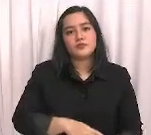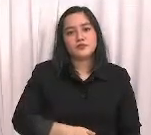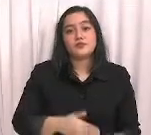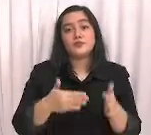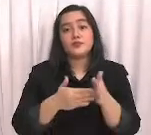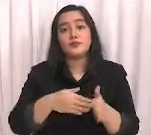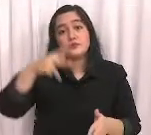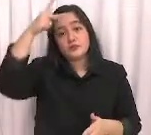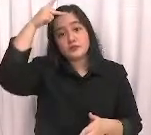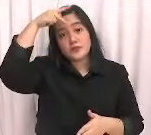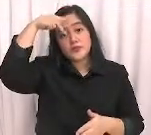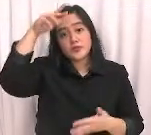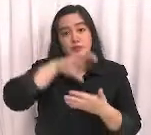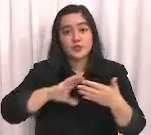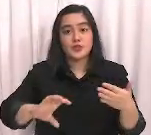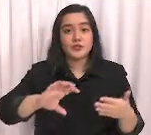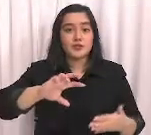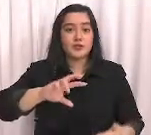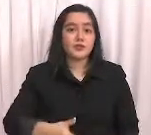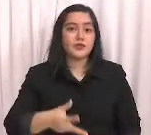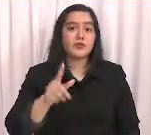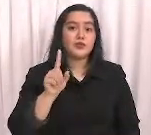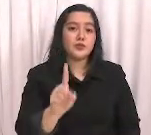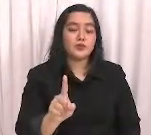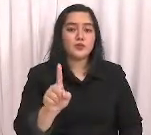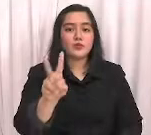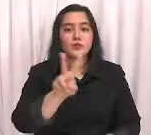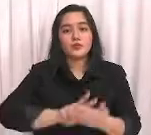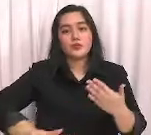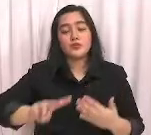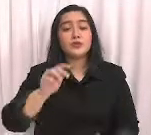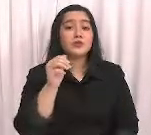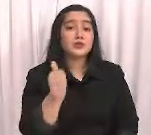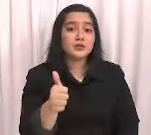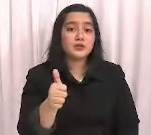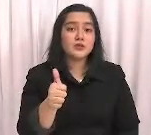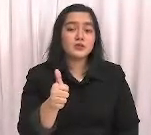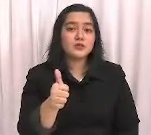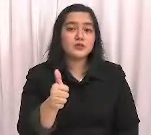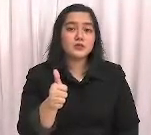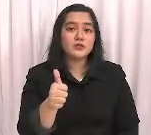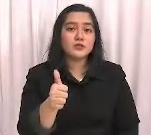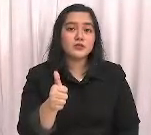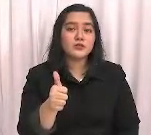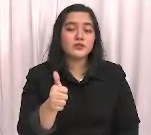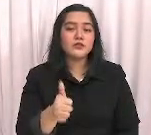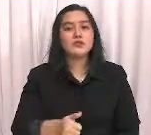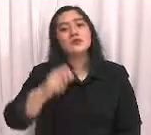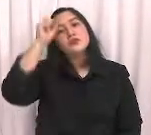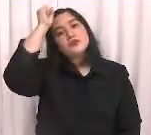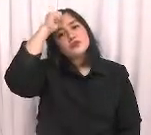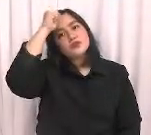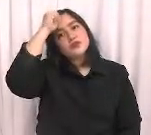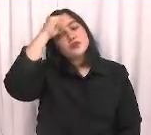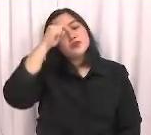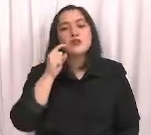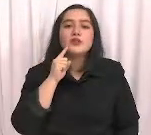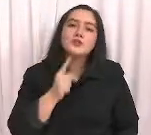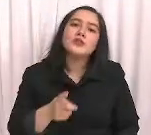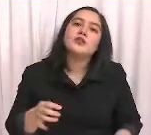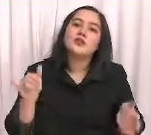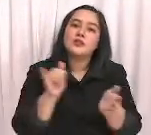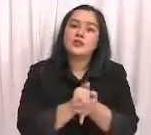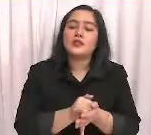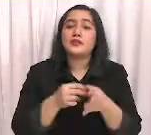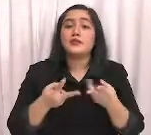Nauunawaan po natin sa verse number 10 na ang sabi ni Solomon, the price, her price